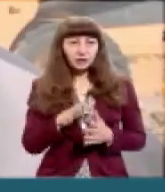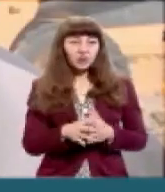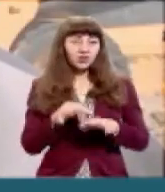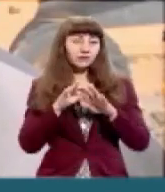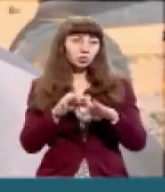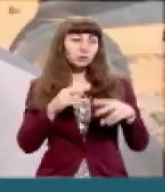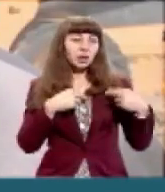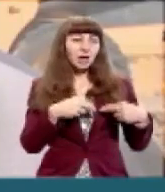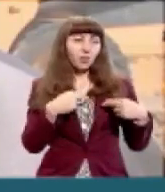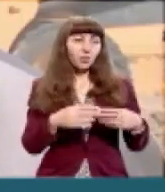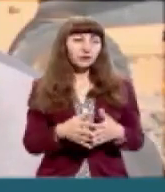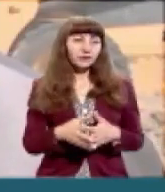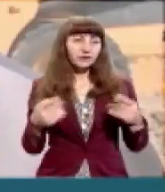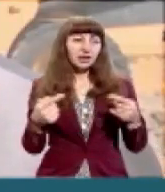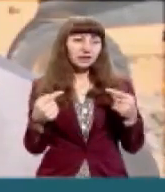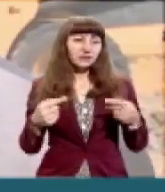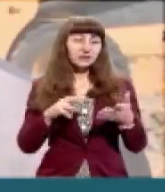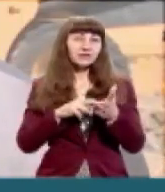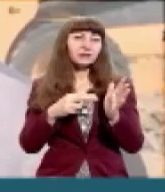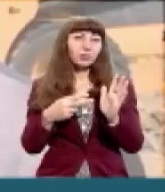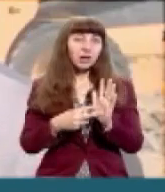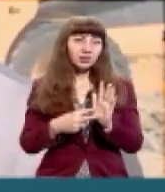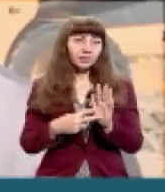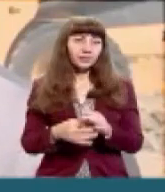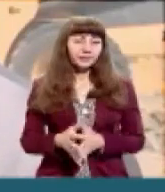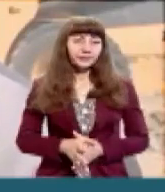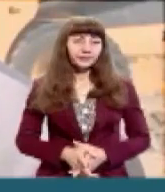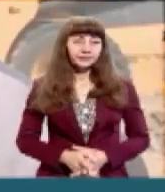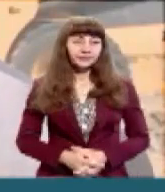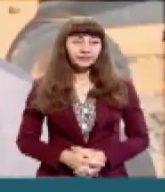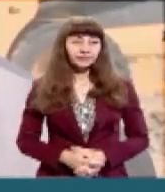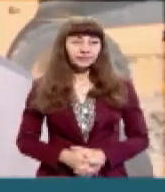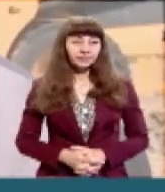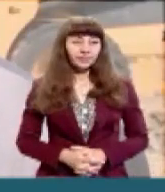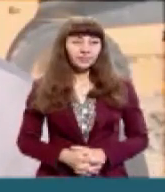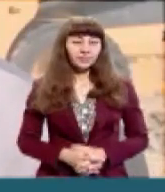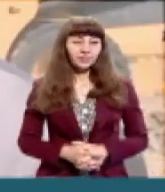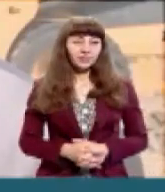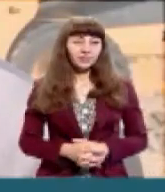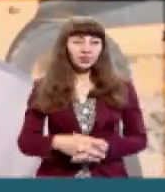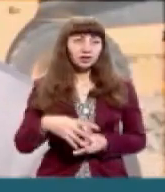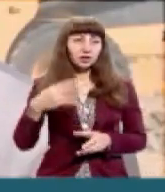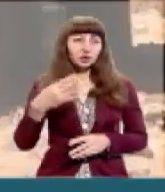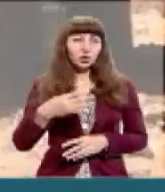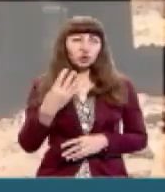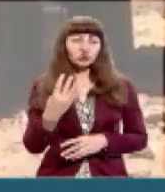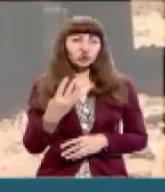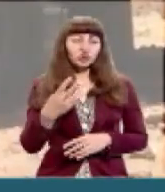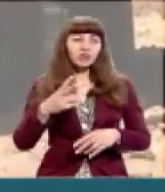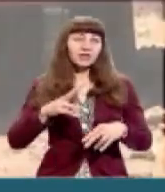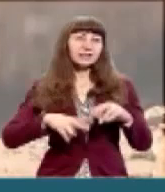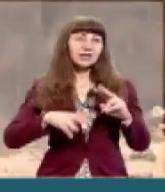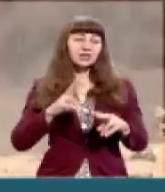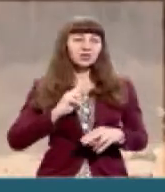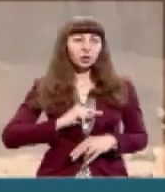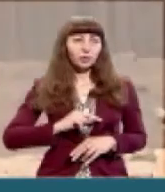работы ведутся как бы согласно графика. Проектная вообще мощность 44 человека в смену. Строительные